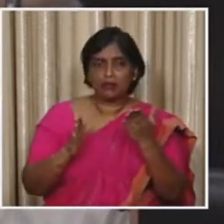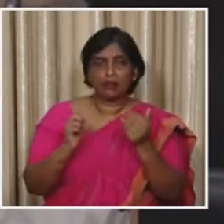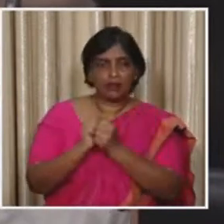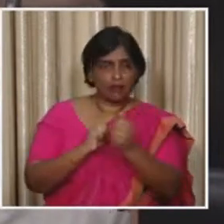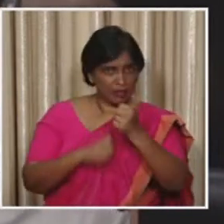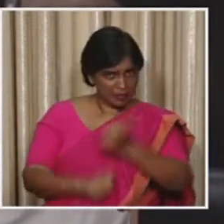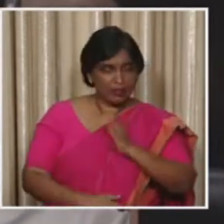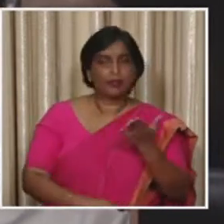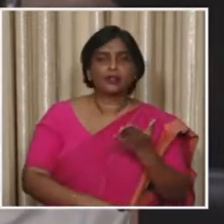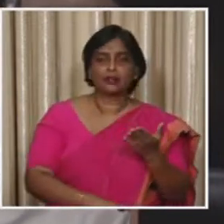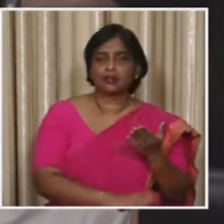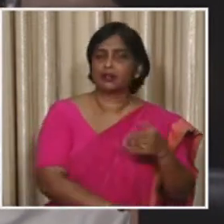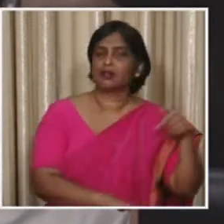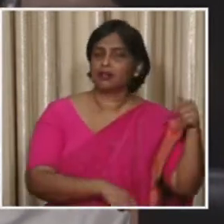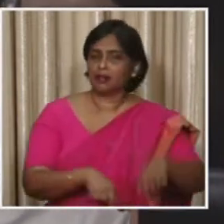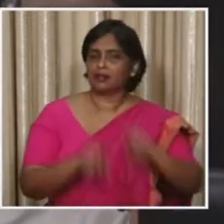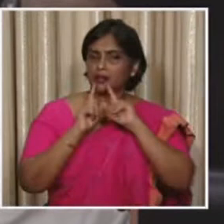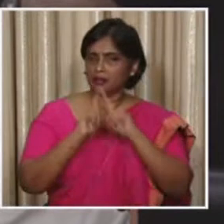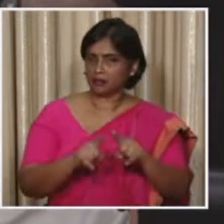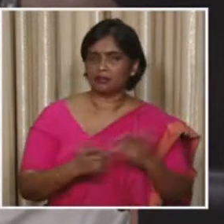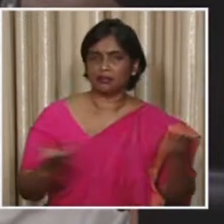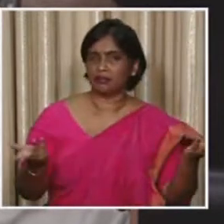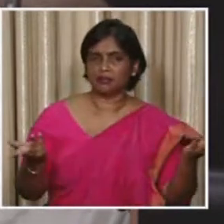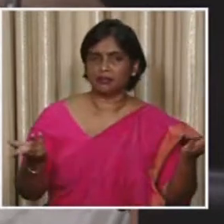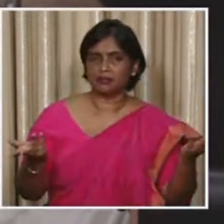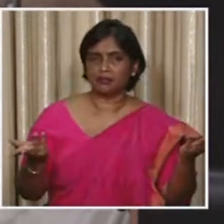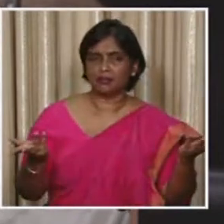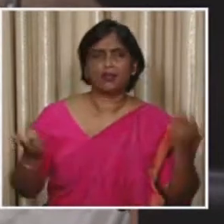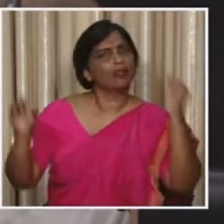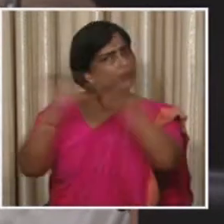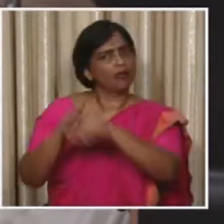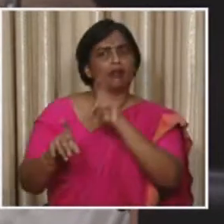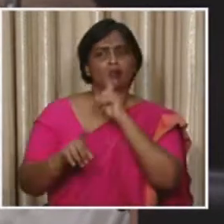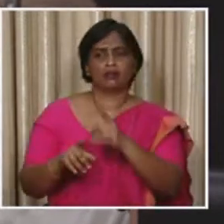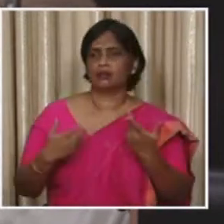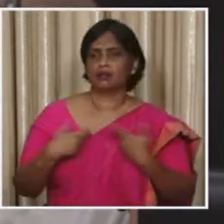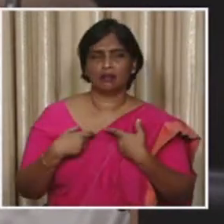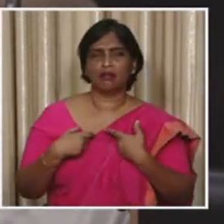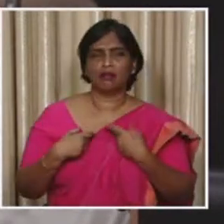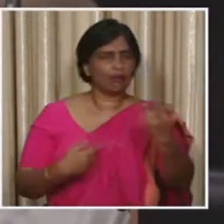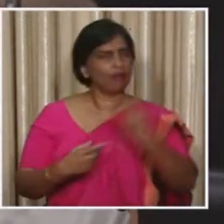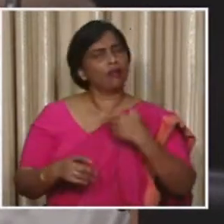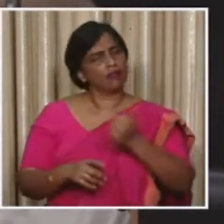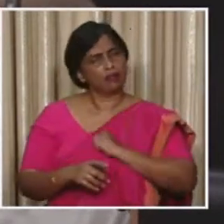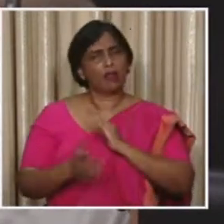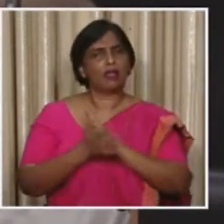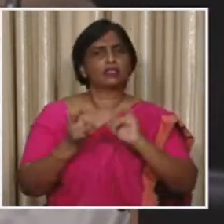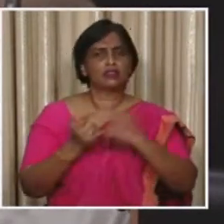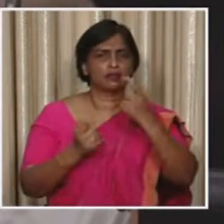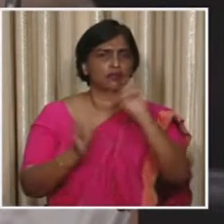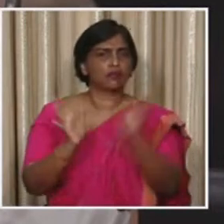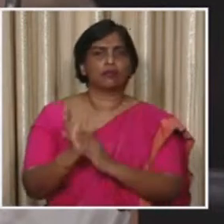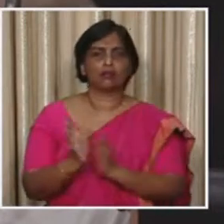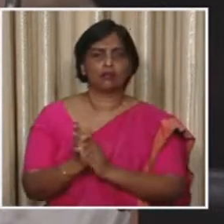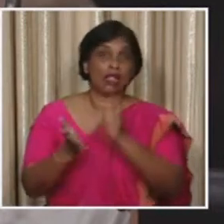කරන එක අකමැතිද? දැන් මෙතෙන්ට එලා මෙහෙම කතාවක් කරන්නේ. නැත්තම් එතන ගිහින් කරන්න ඕනේ. අපි දෙපැත්තම එකඟයි හර්ෂා ඩිස්වෙලා මෑතුමාගේ කොමිටිය.